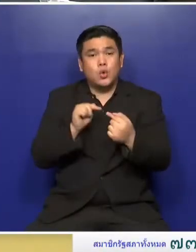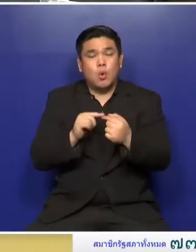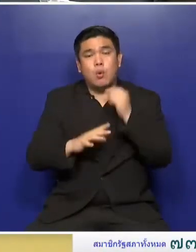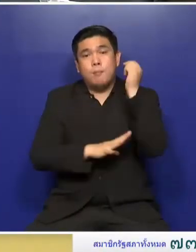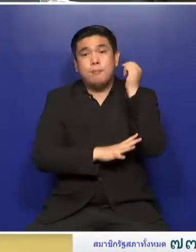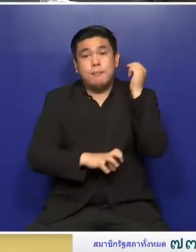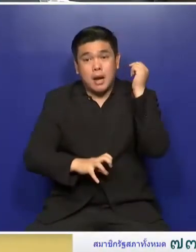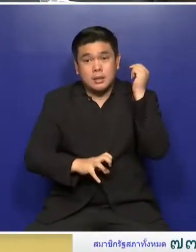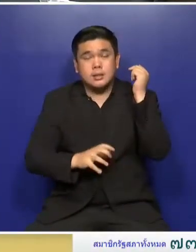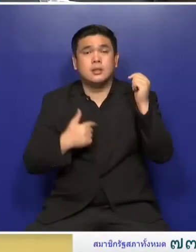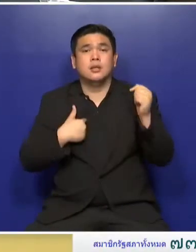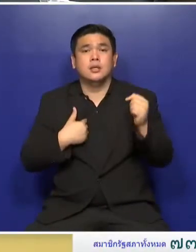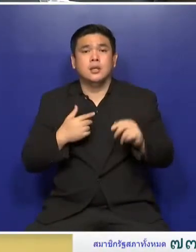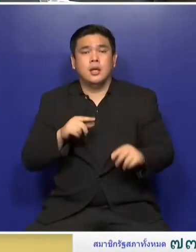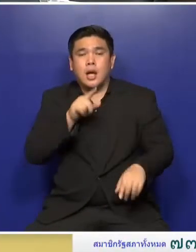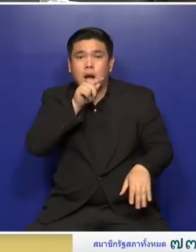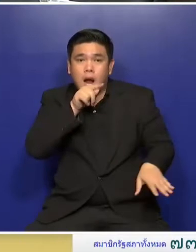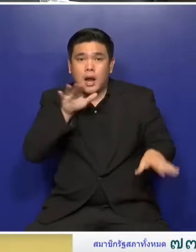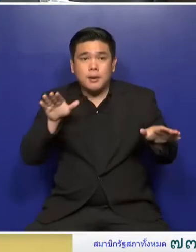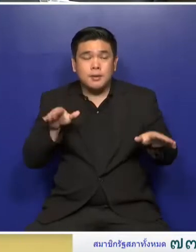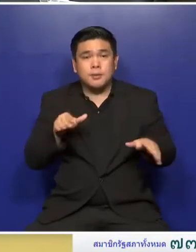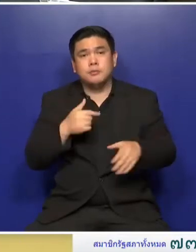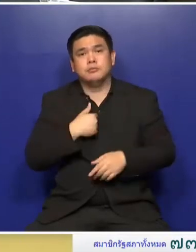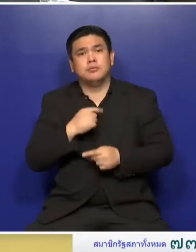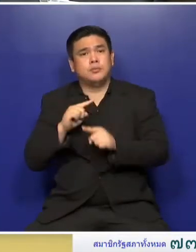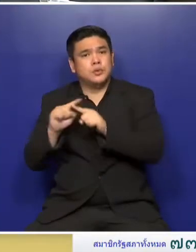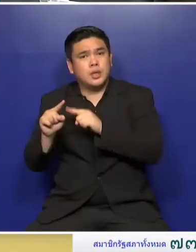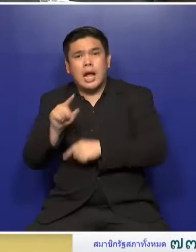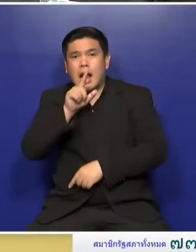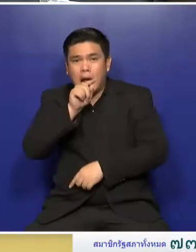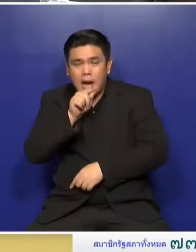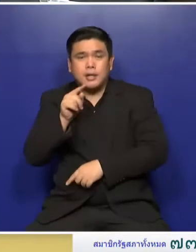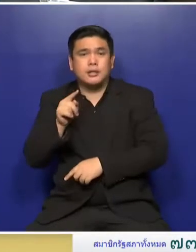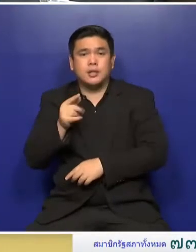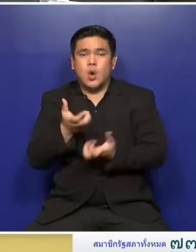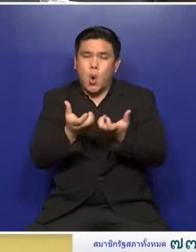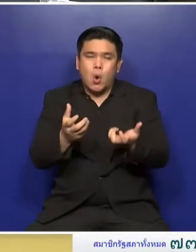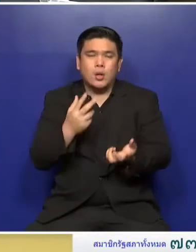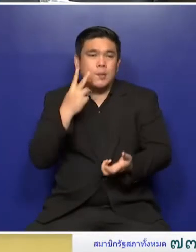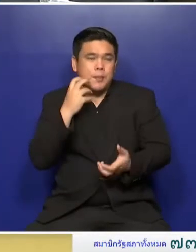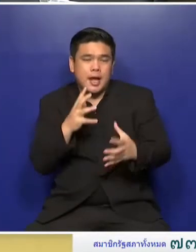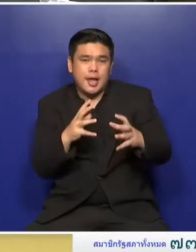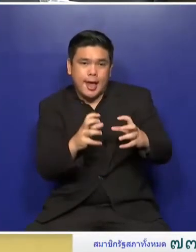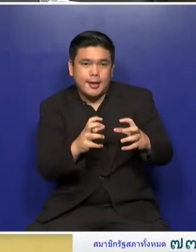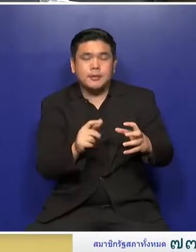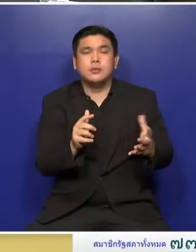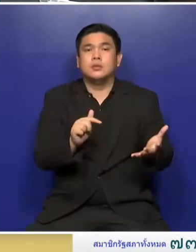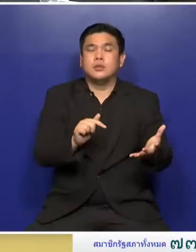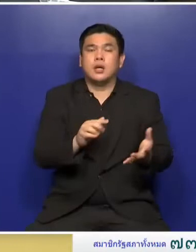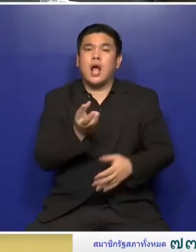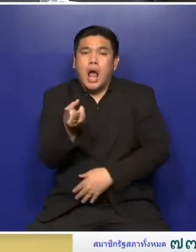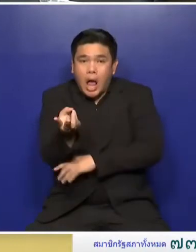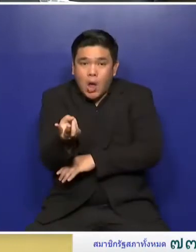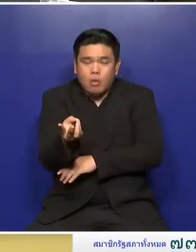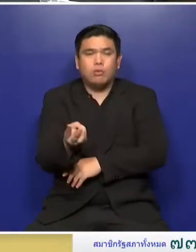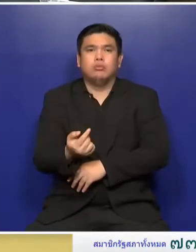ำหลังในเรื่องของสัตปีก หรอไก่ อาหารทะเลแ่แข็ง อะไรต่ๆเวลวนี้โยเฉพาะข้าวเป็สนค้า